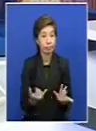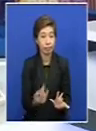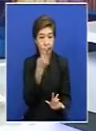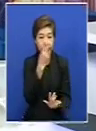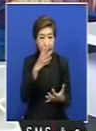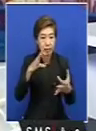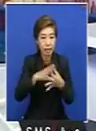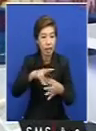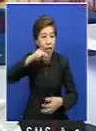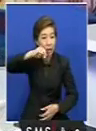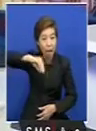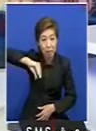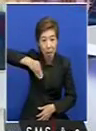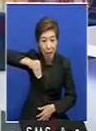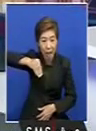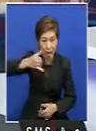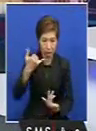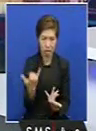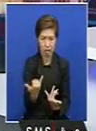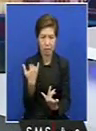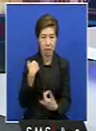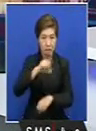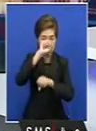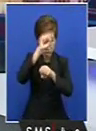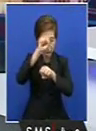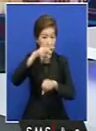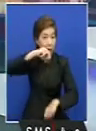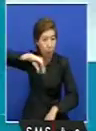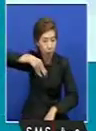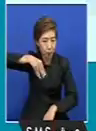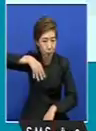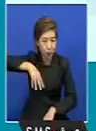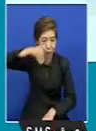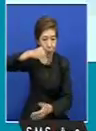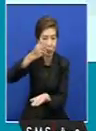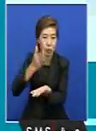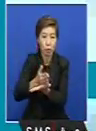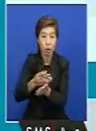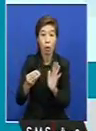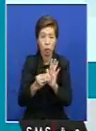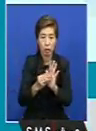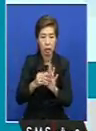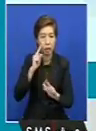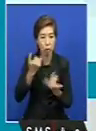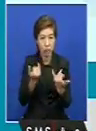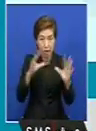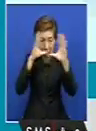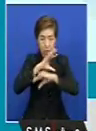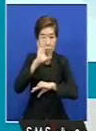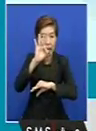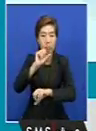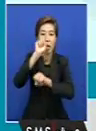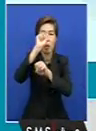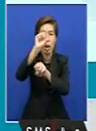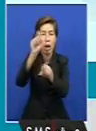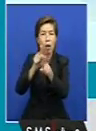มาดูเรื่องน้ำประปาที่จะมีการปิดน้ำประปานะคะในกรุงเทพมหานครช่วงเวลา3 ทุ่มคืนนี้เป็นประกา